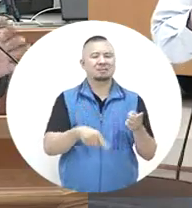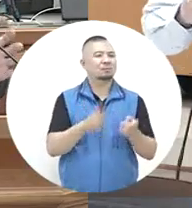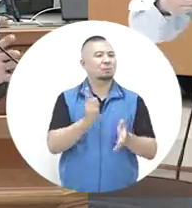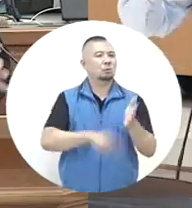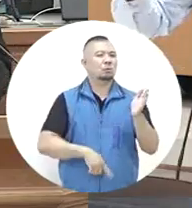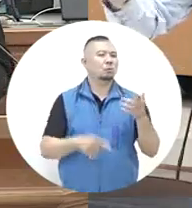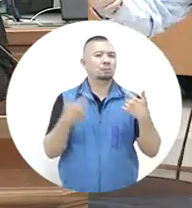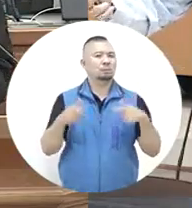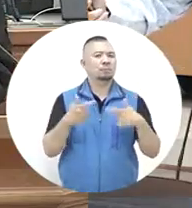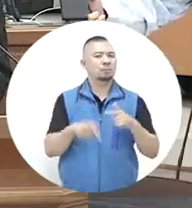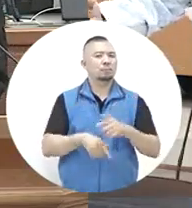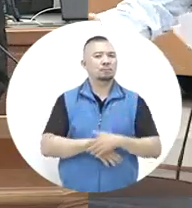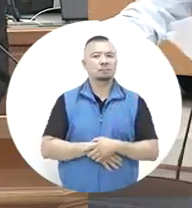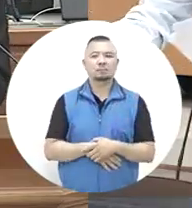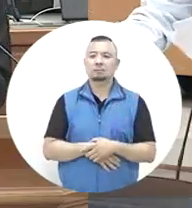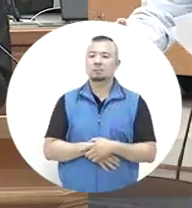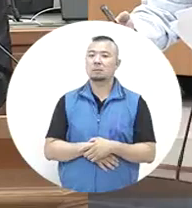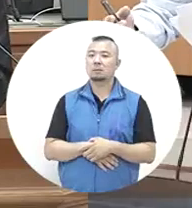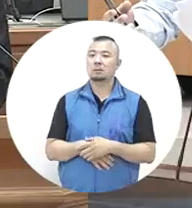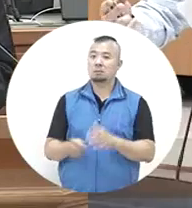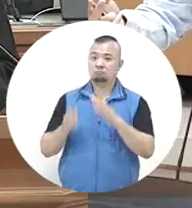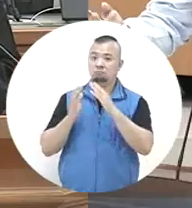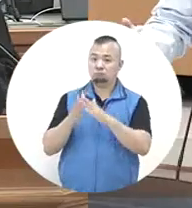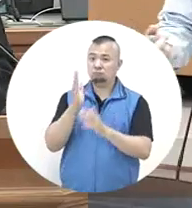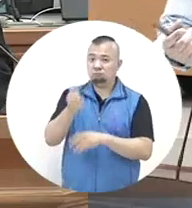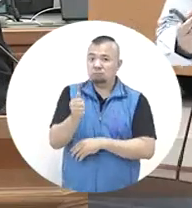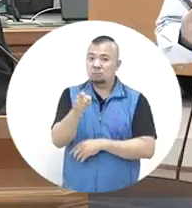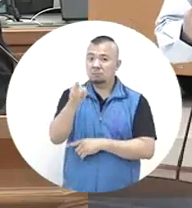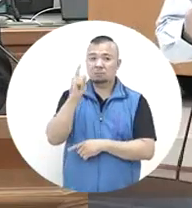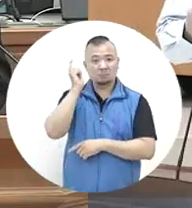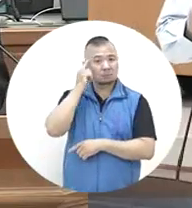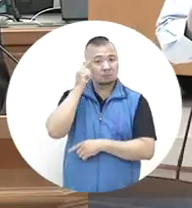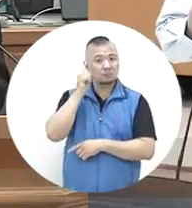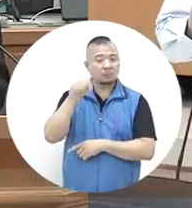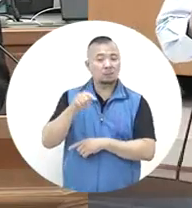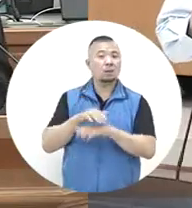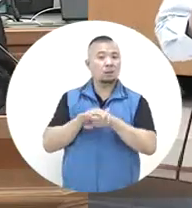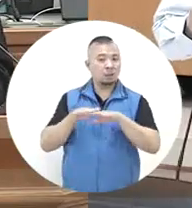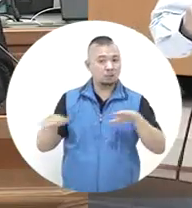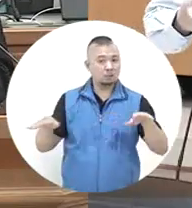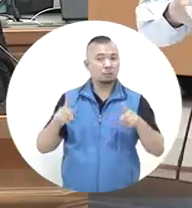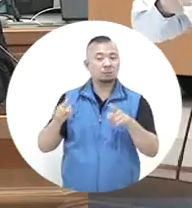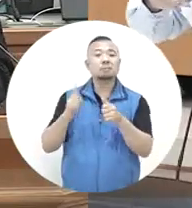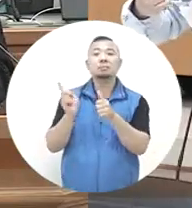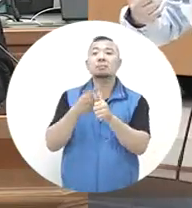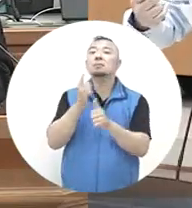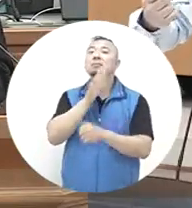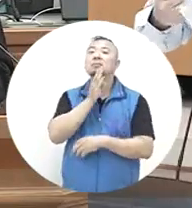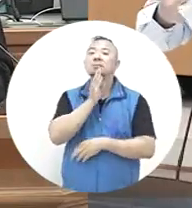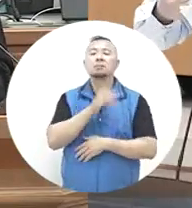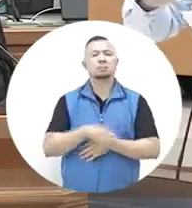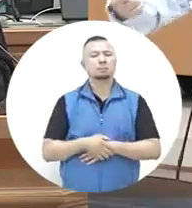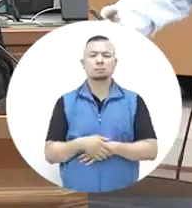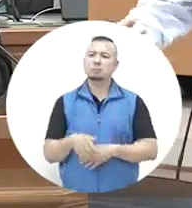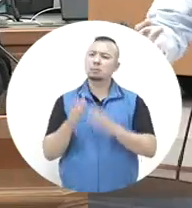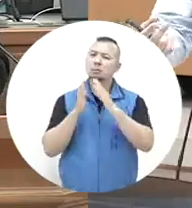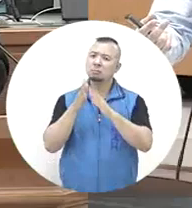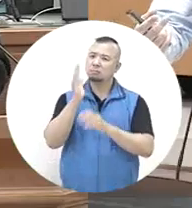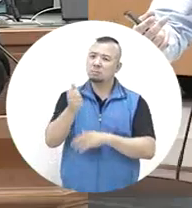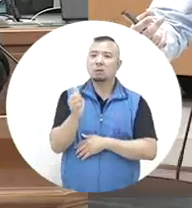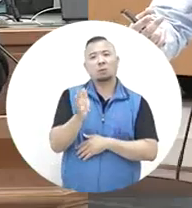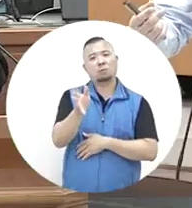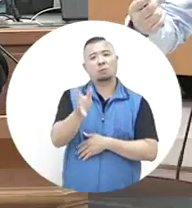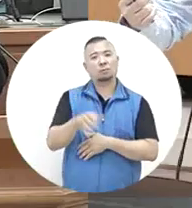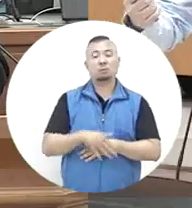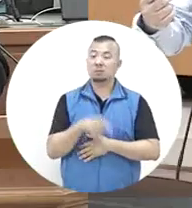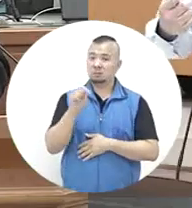们要先做好国内国外的 想法，就是说安全还是 还是最重要。 那市长知不知道，因为这个安全的问题